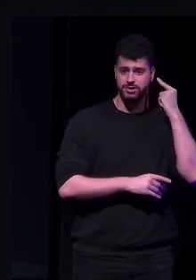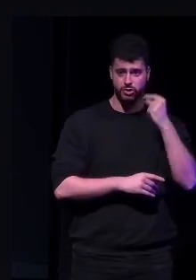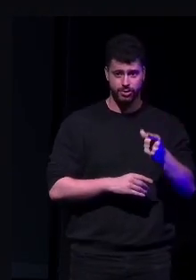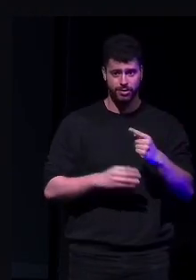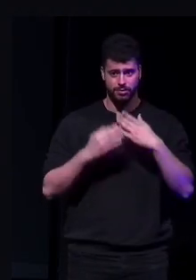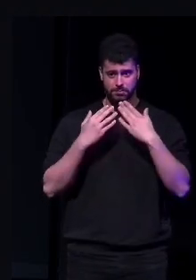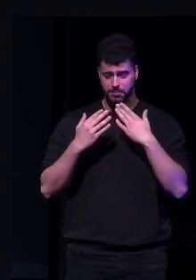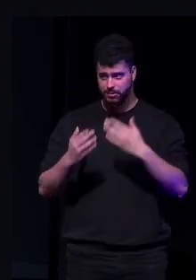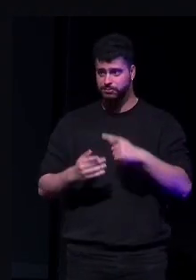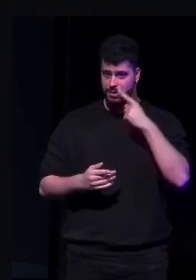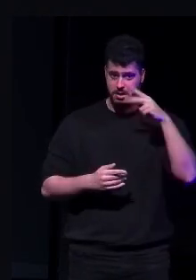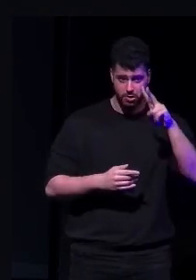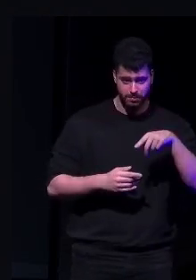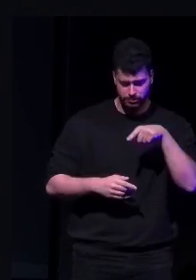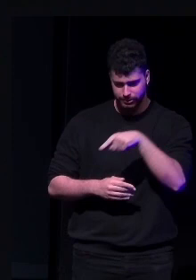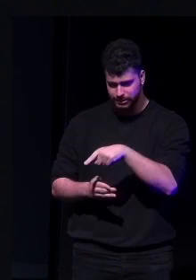omple d'emoció i orgull.